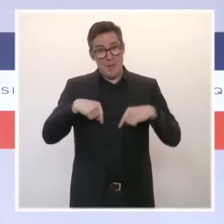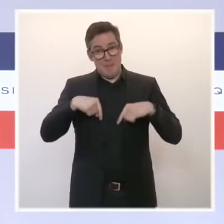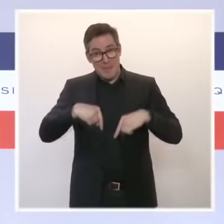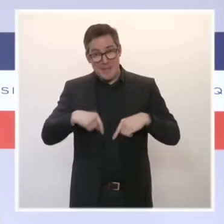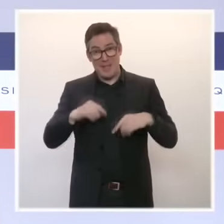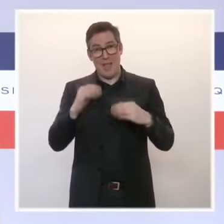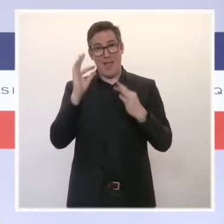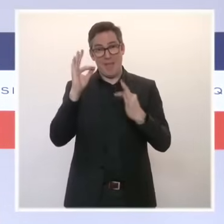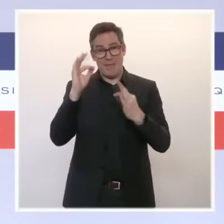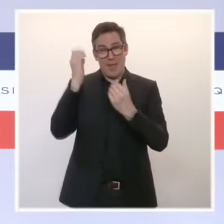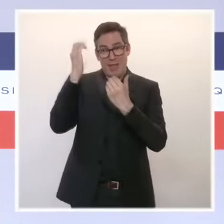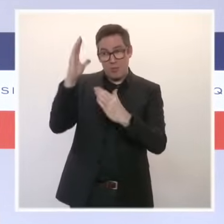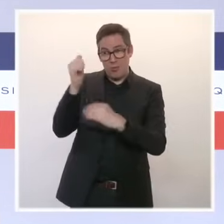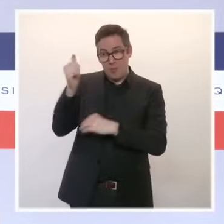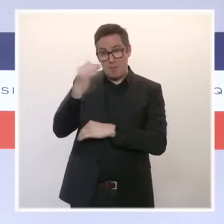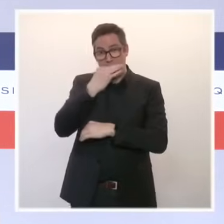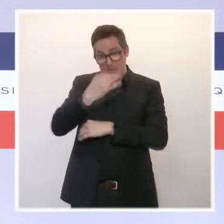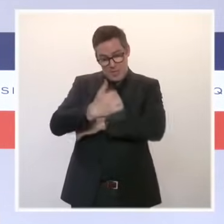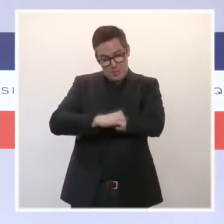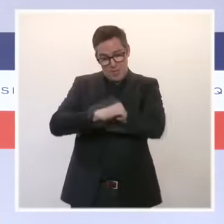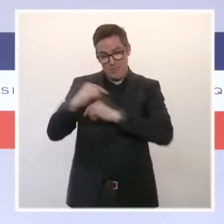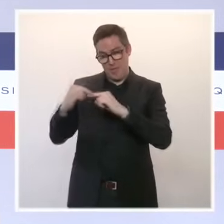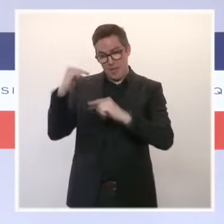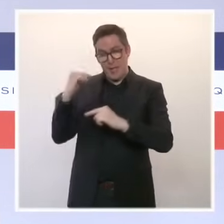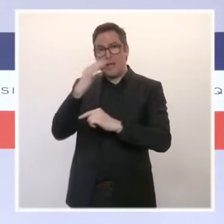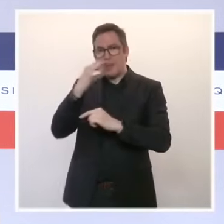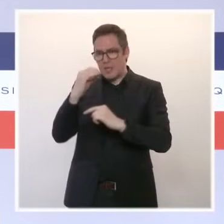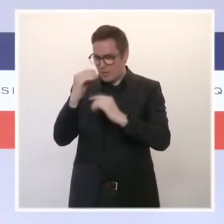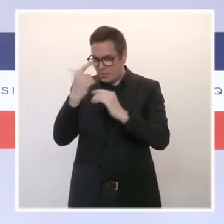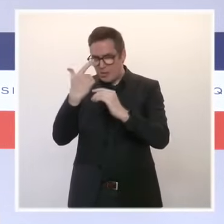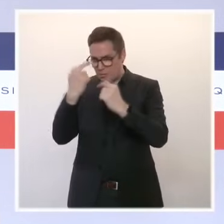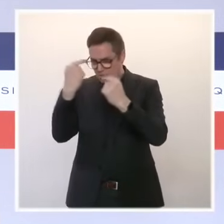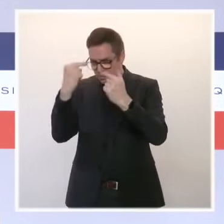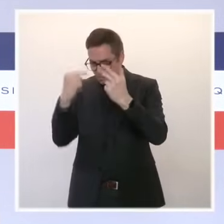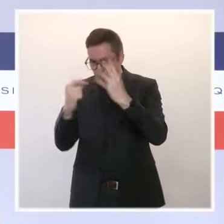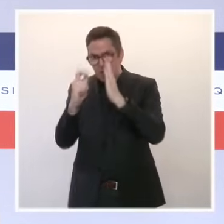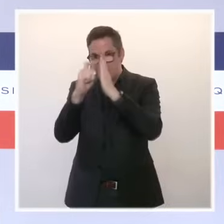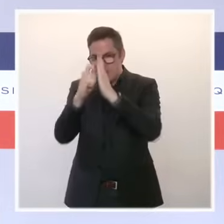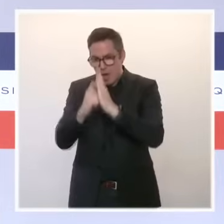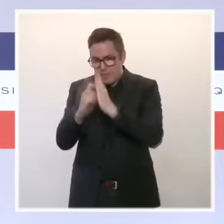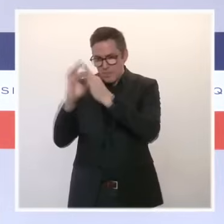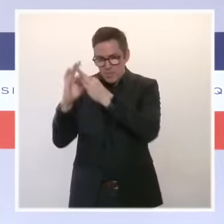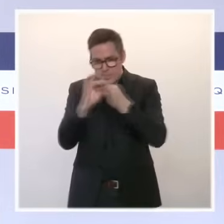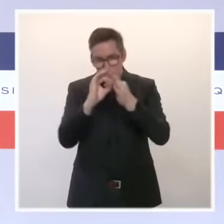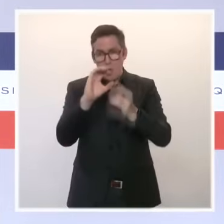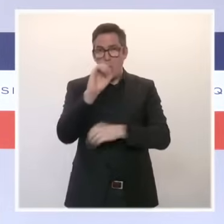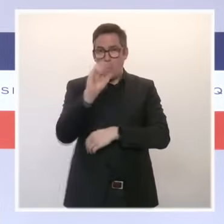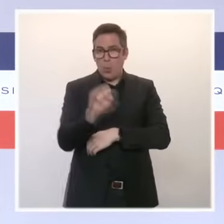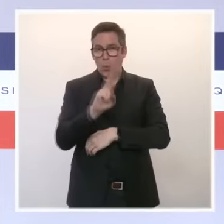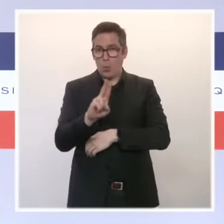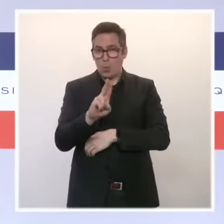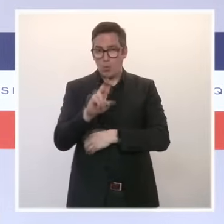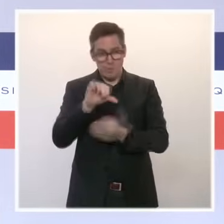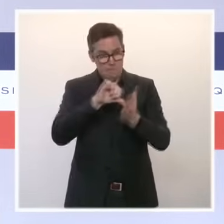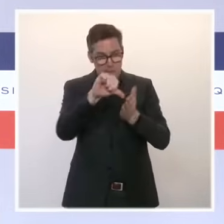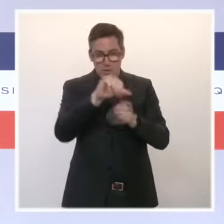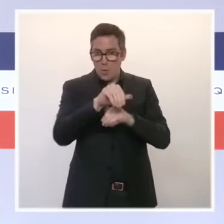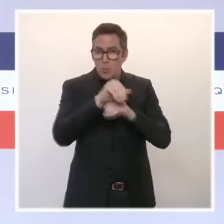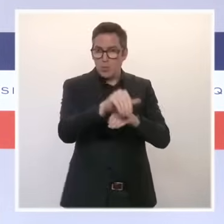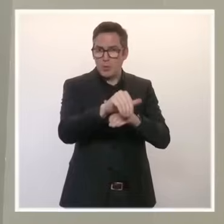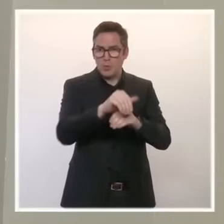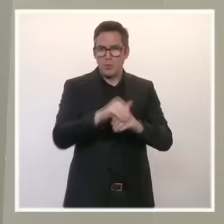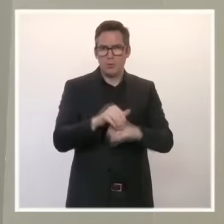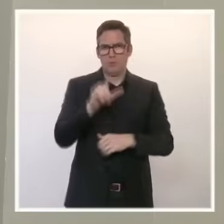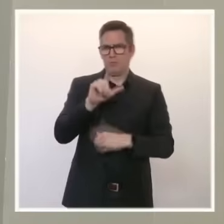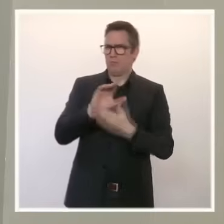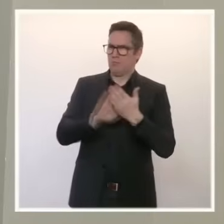la semaine dernière dessus et a rappelé que la programmation des soutiens aux agences des Nations Unies se poursuivait. Enfin, pas